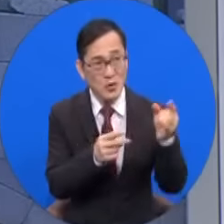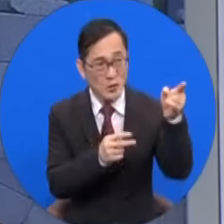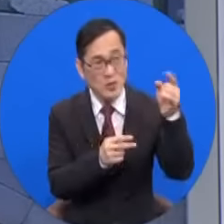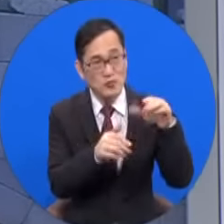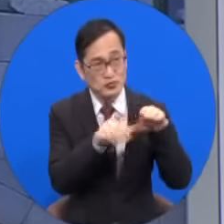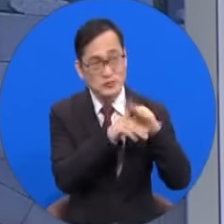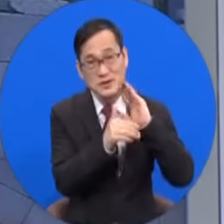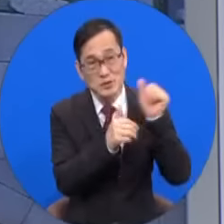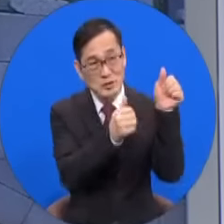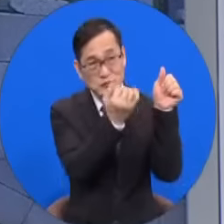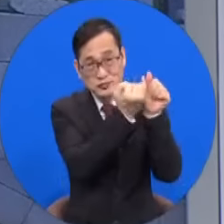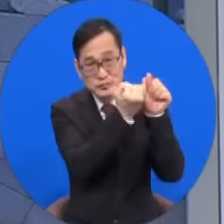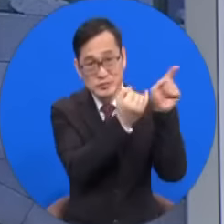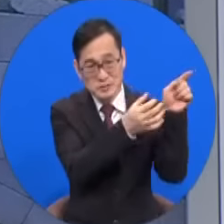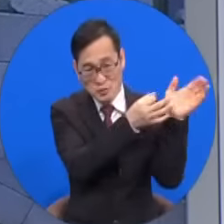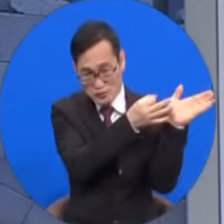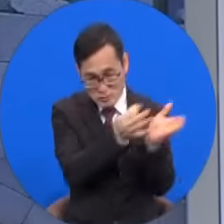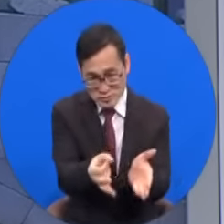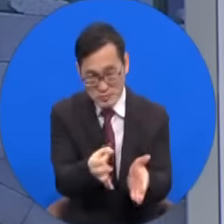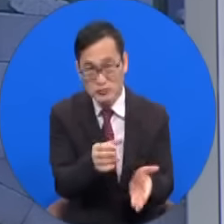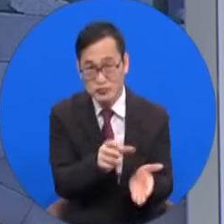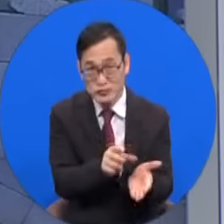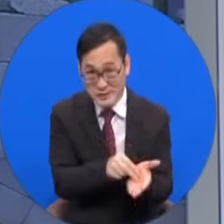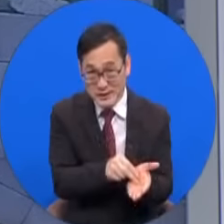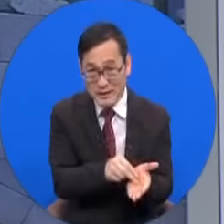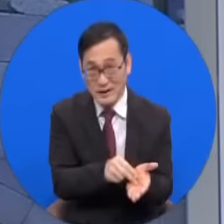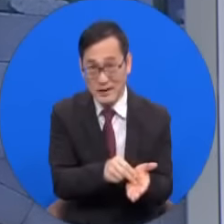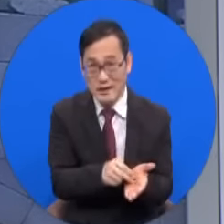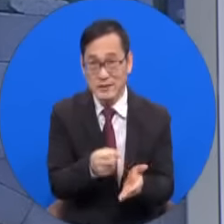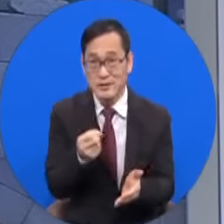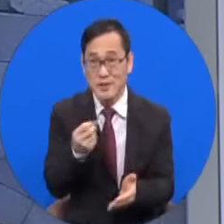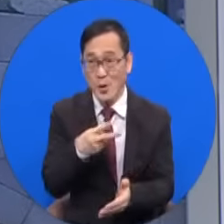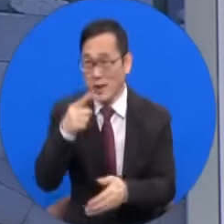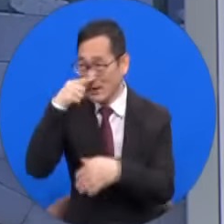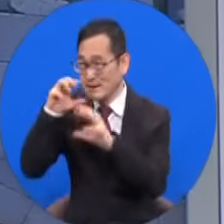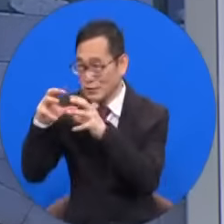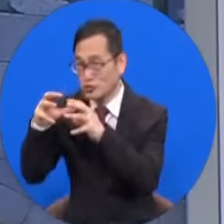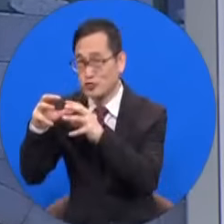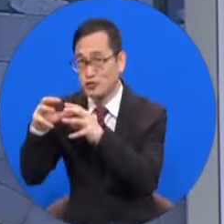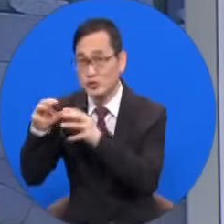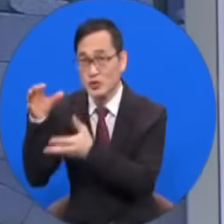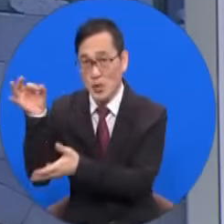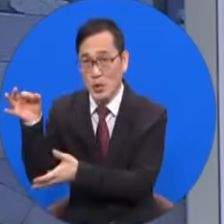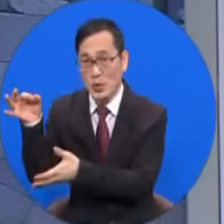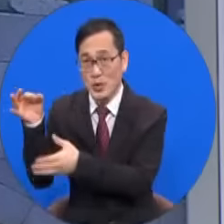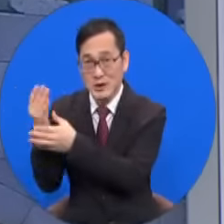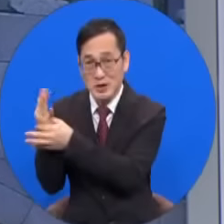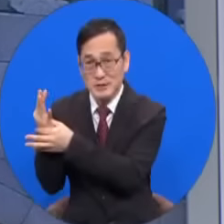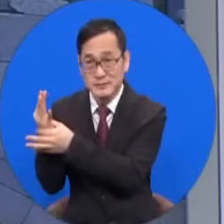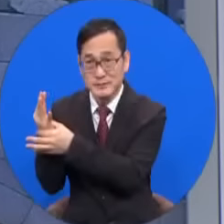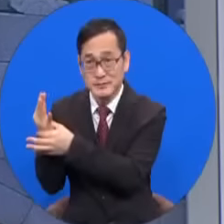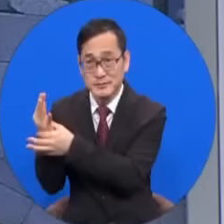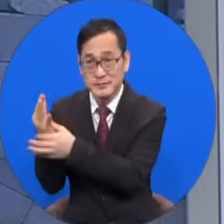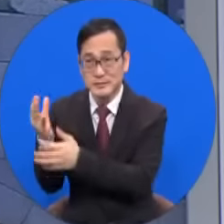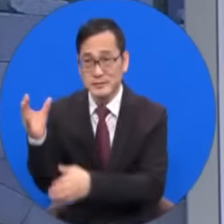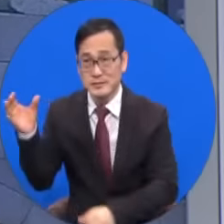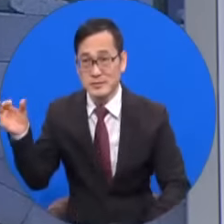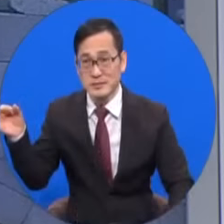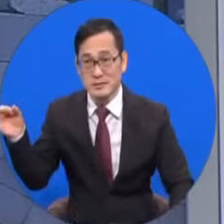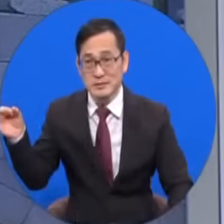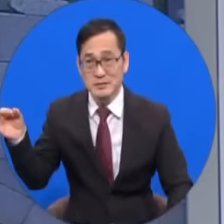전달된다 아니면 태국에 거주하던 문다 씨의 이름바 바트 태국돈 현금이 불법 환치기